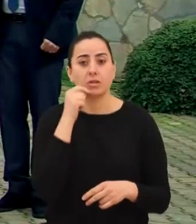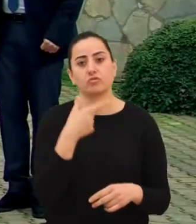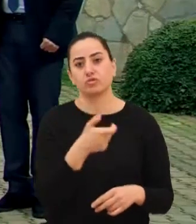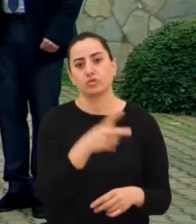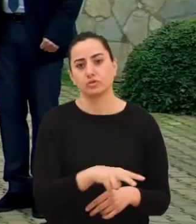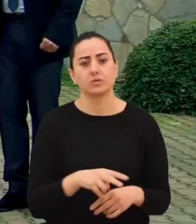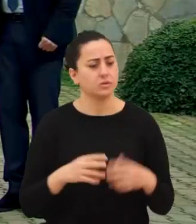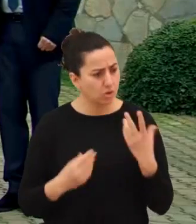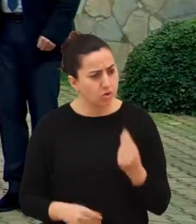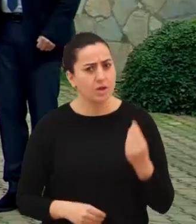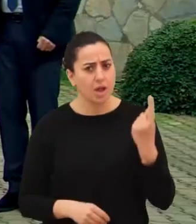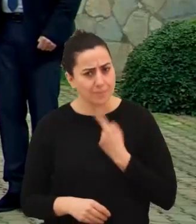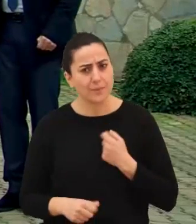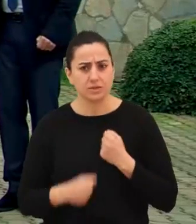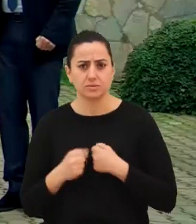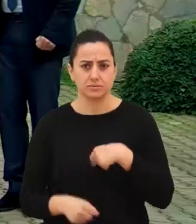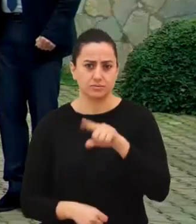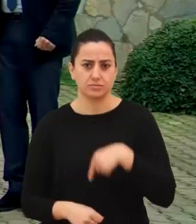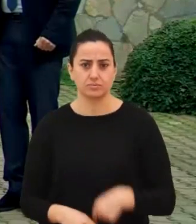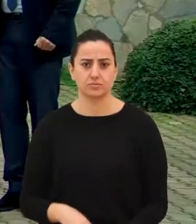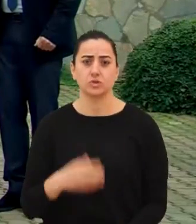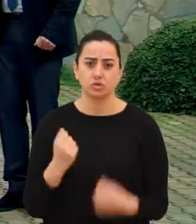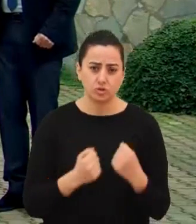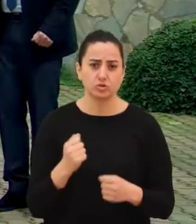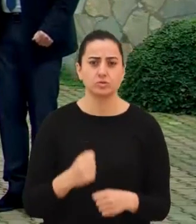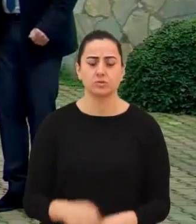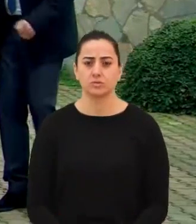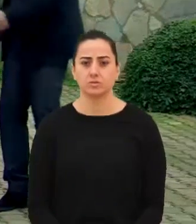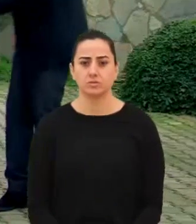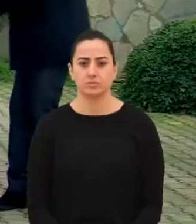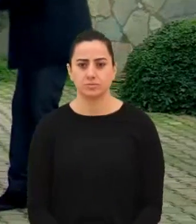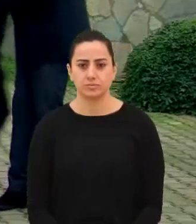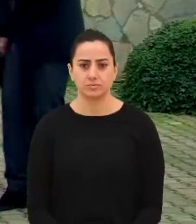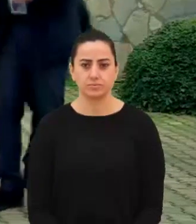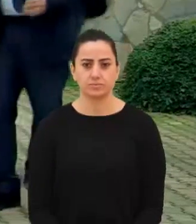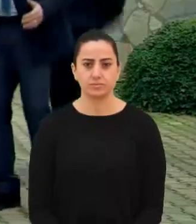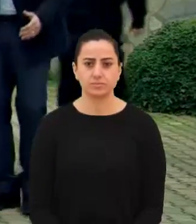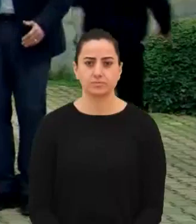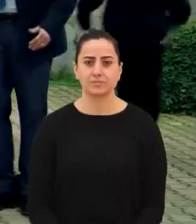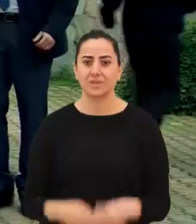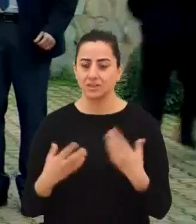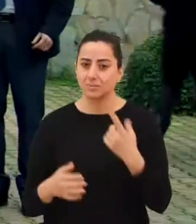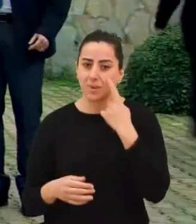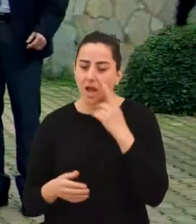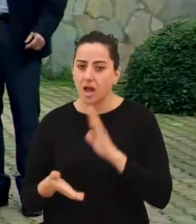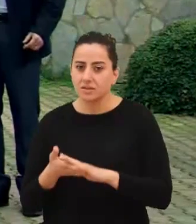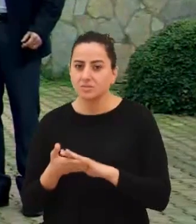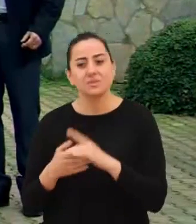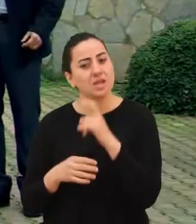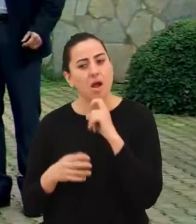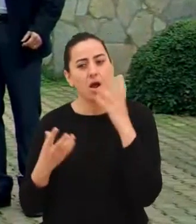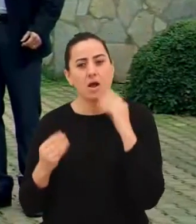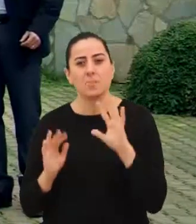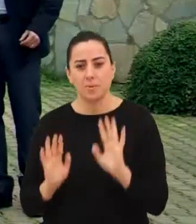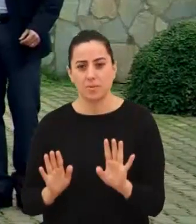sıkarım. Emredersiniz, hemen geleyim efendim. Durma Şükrü, koş Şükrü, hadi Şükrü. Şimdi bakın güzel abilerim, yanlış anlaşılma